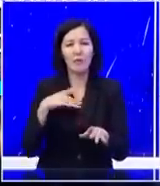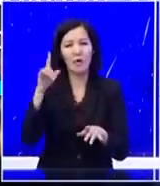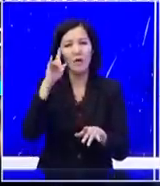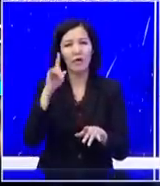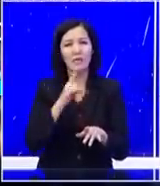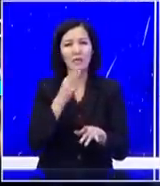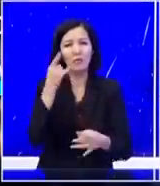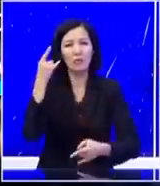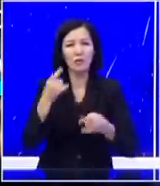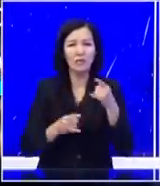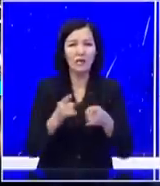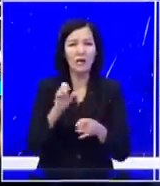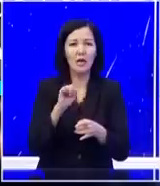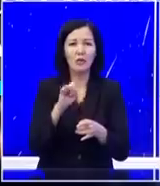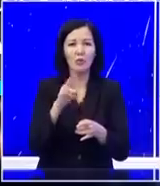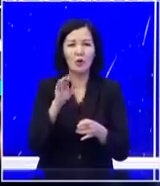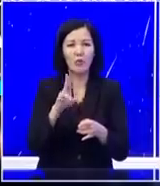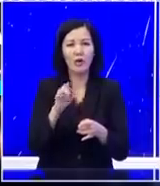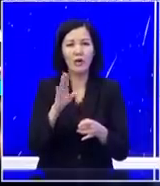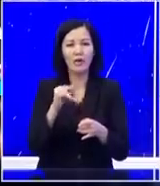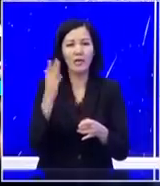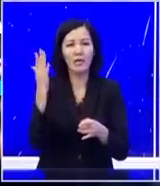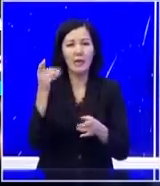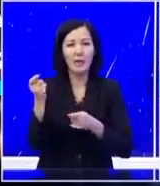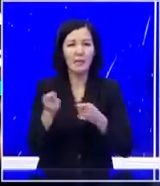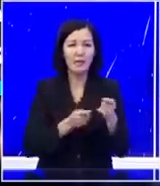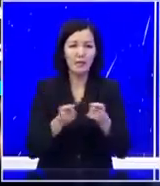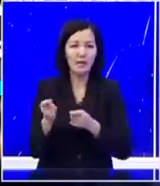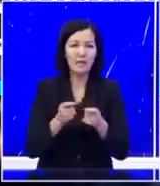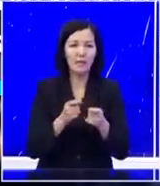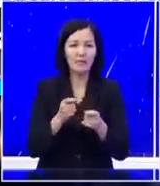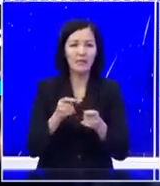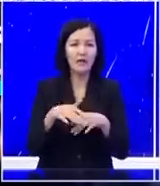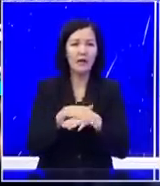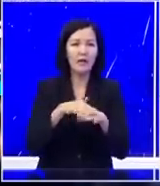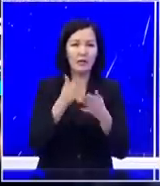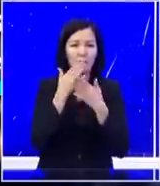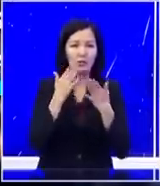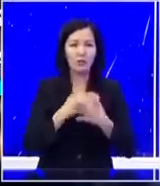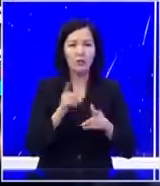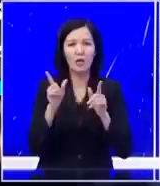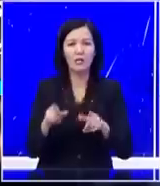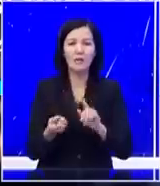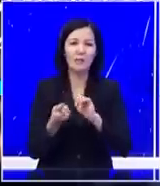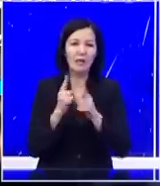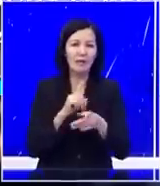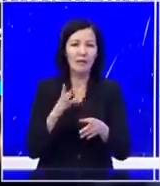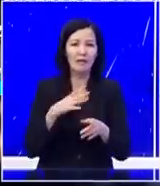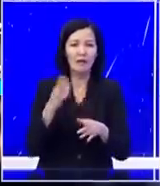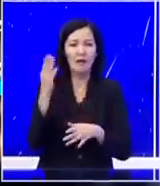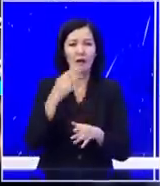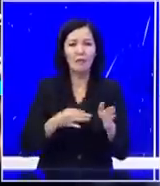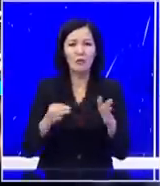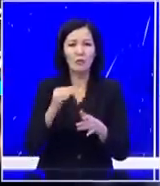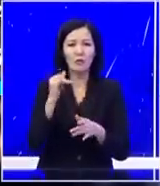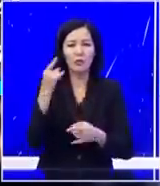ұлттық телеарнасындағы айтуға оңай. Қарекет бағдарламаларын жүргізіп, елдің ыстық ықыласына бөленді, халықтың алғысын алды. Ол Алматы